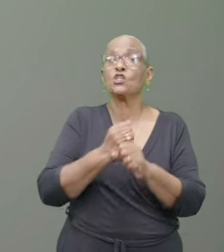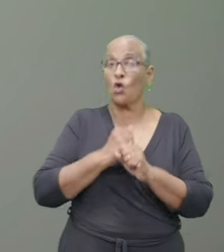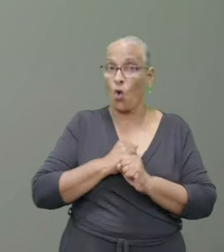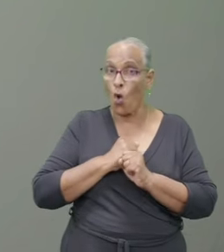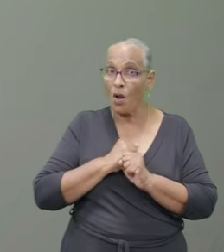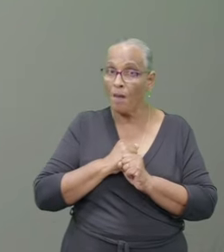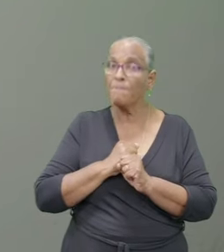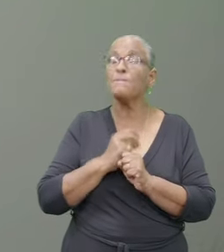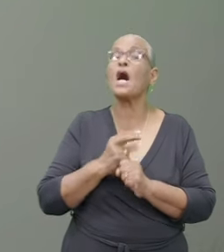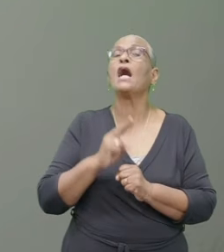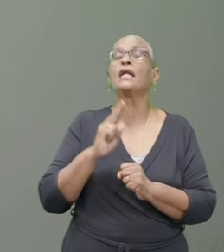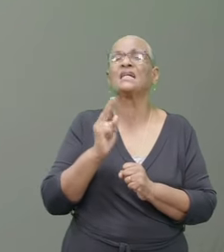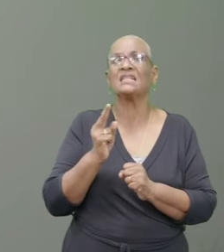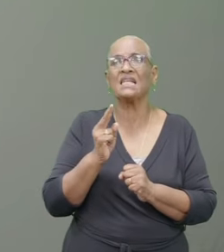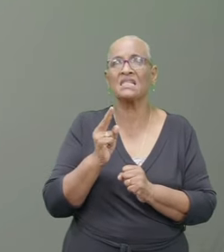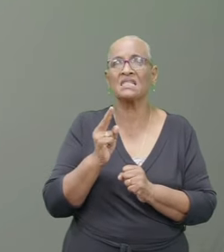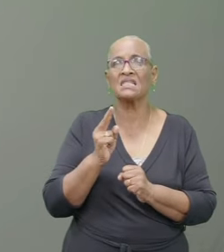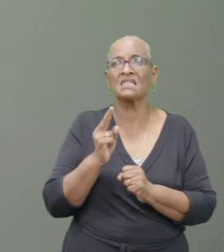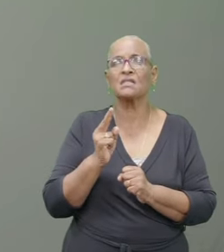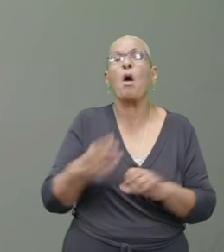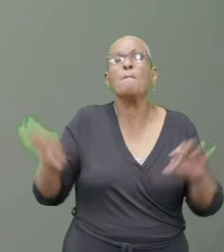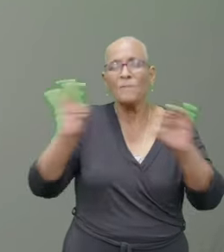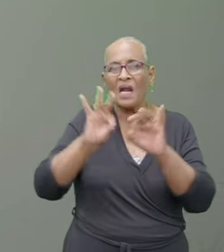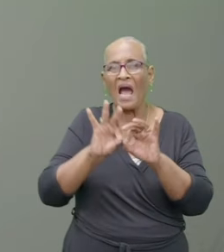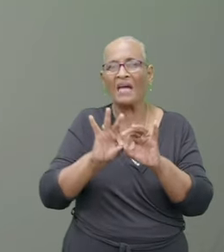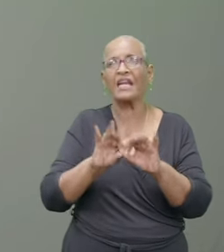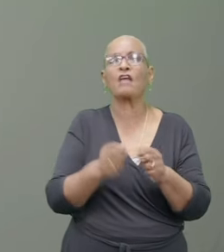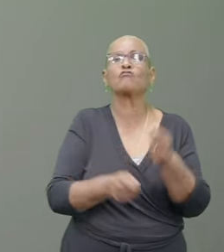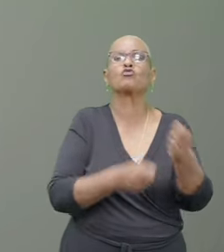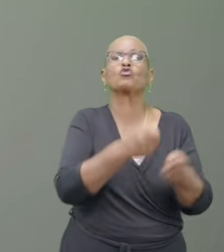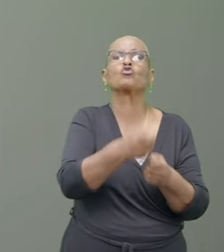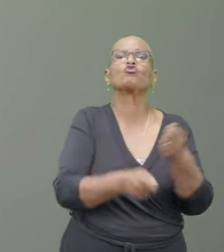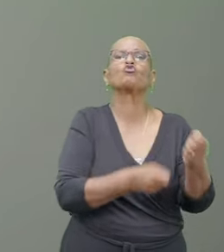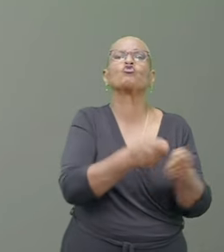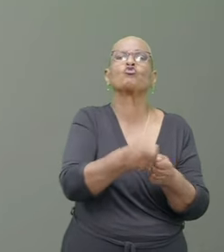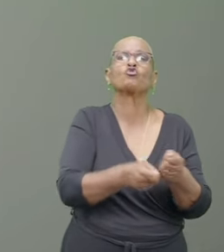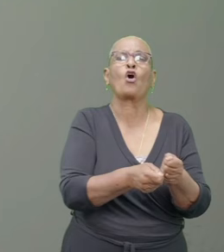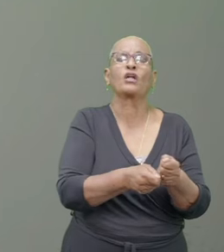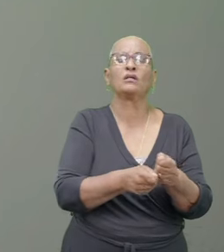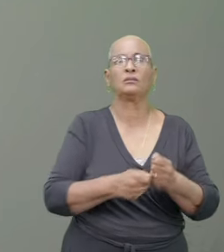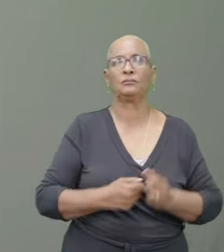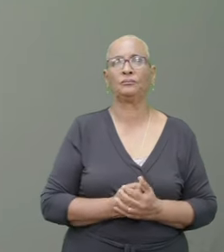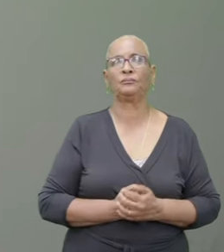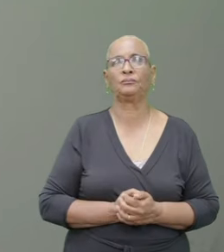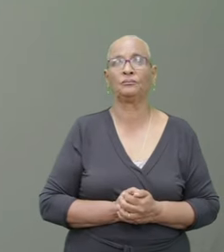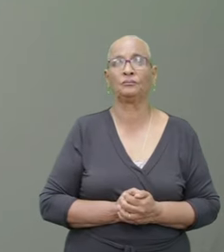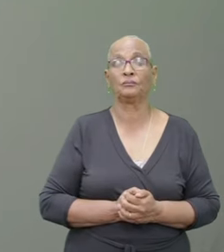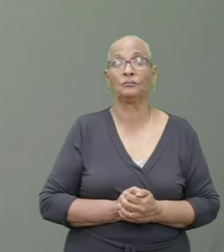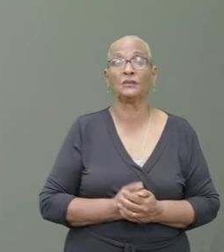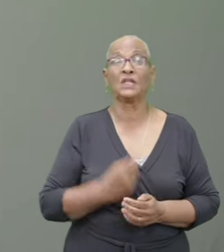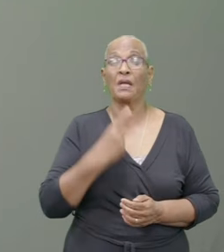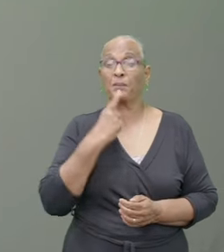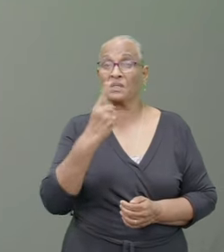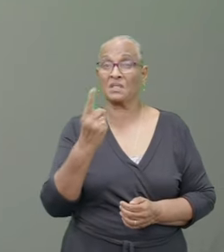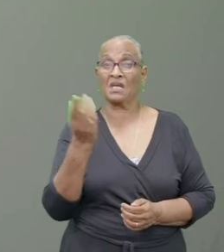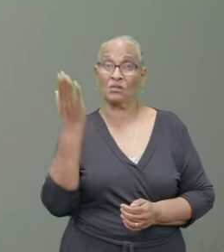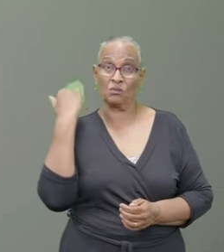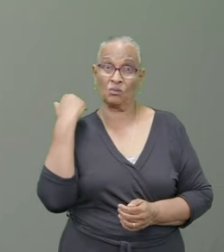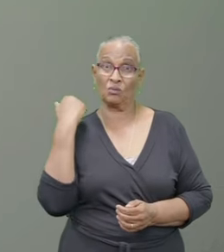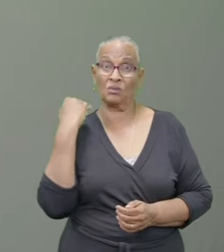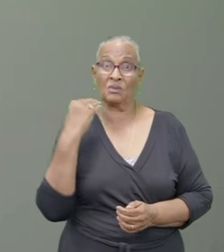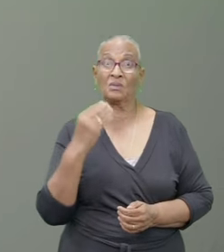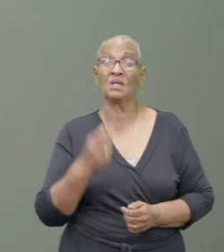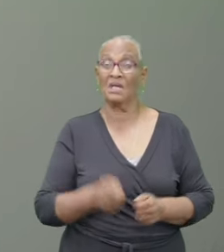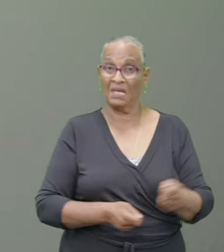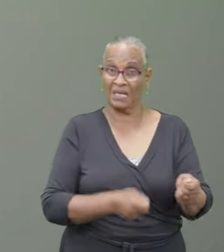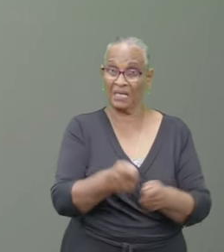zorgsector. Dus het is daarom ook, zeg ik, ik heb bewust gezegd, daarom zeg ik zeg, toen de regering in december of januari